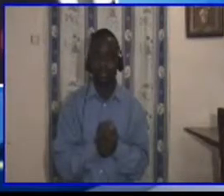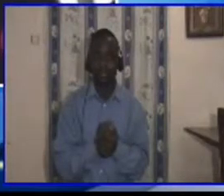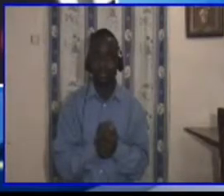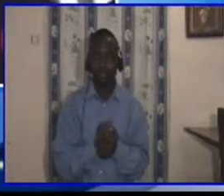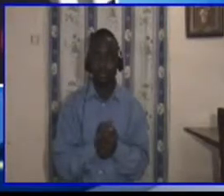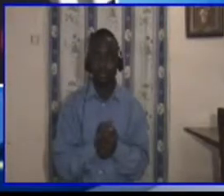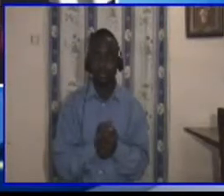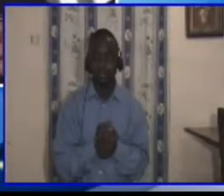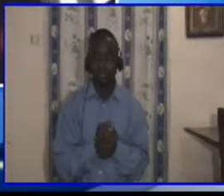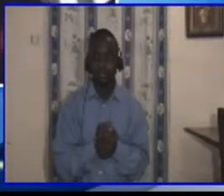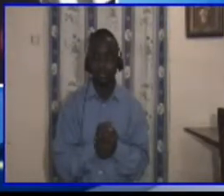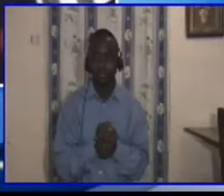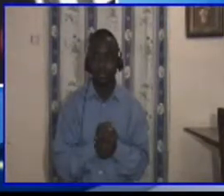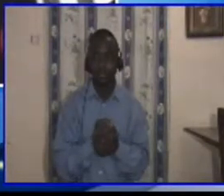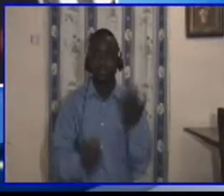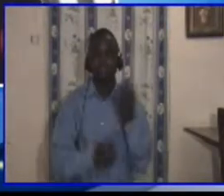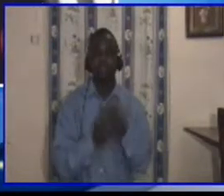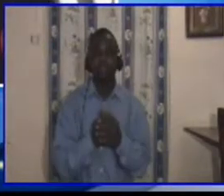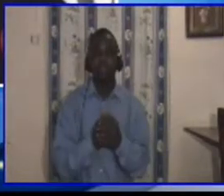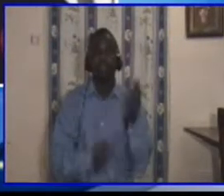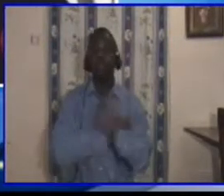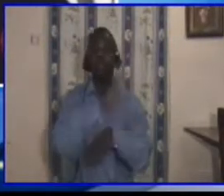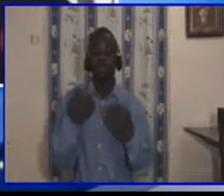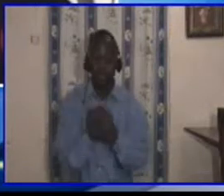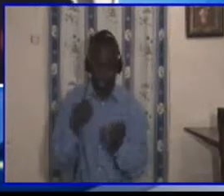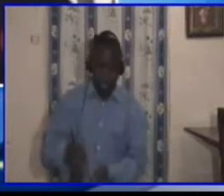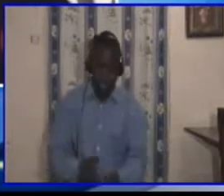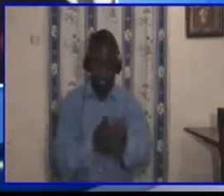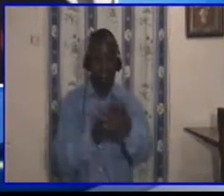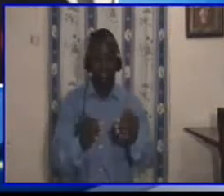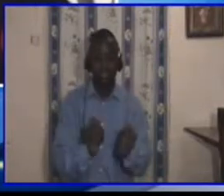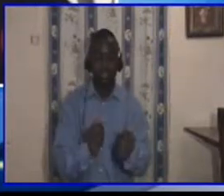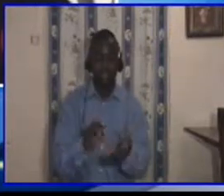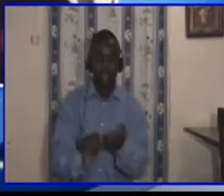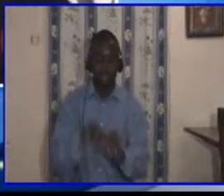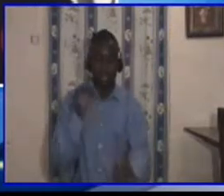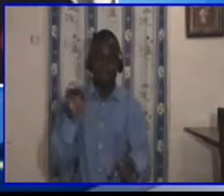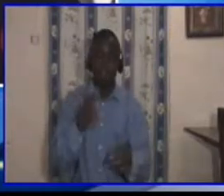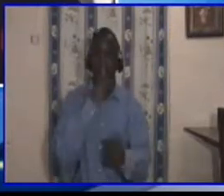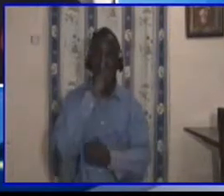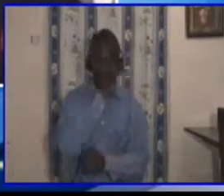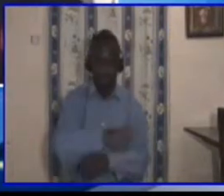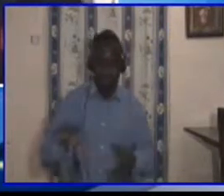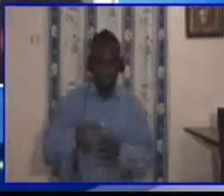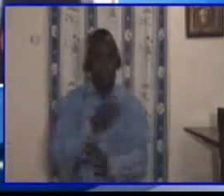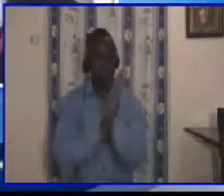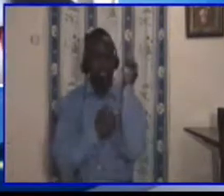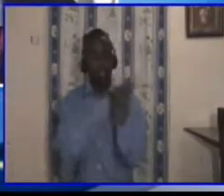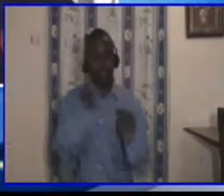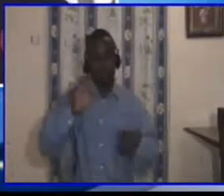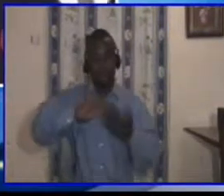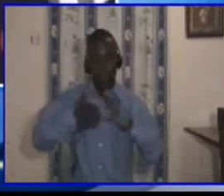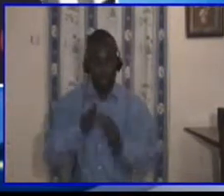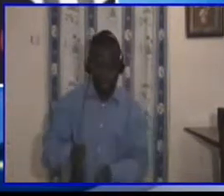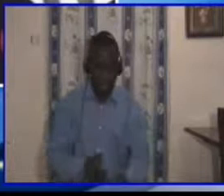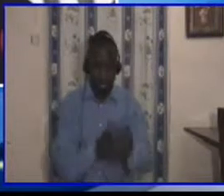capitolo 8 coloro che sono condotti dallo spirito santo sono figli di